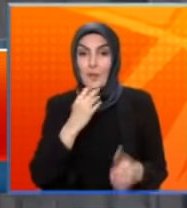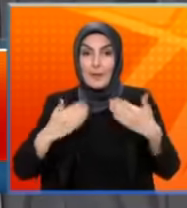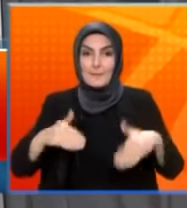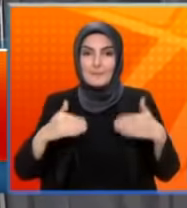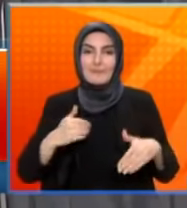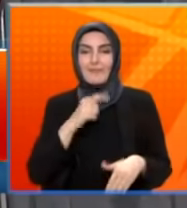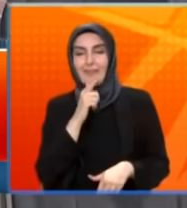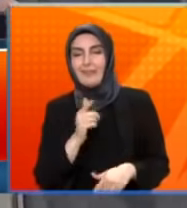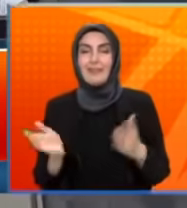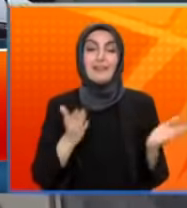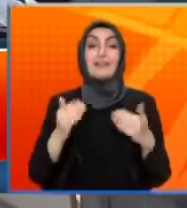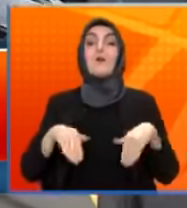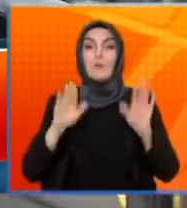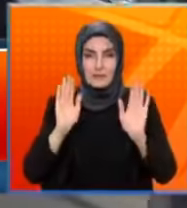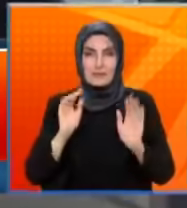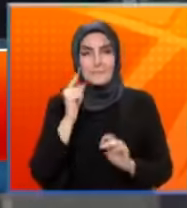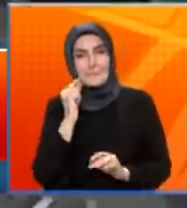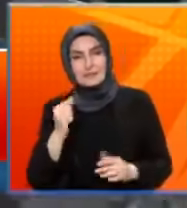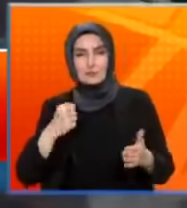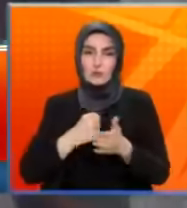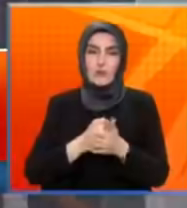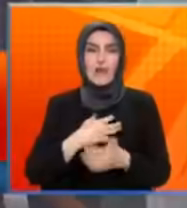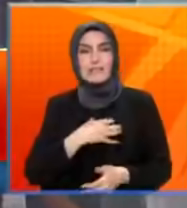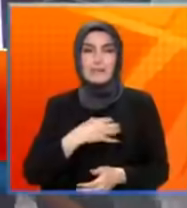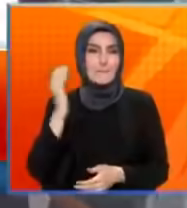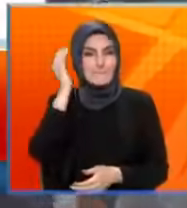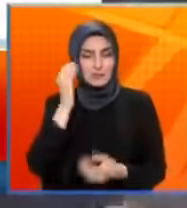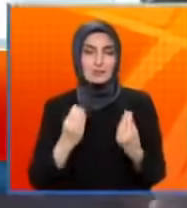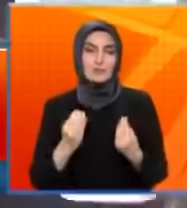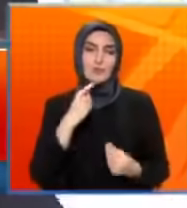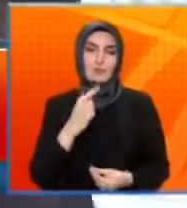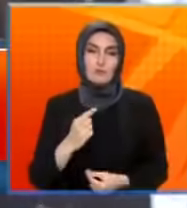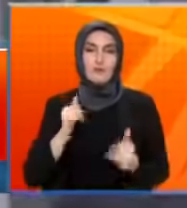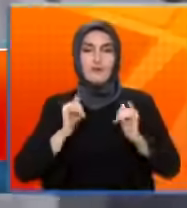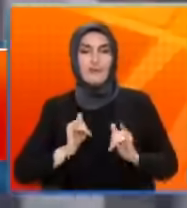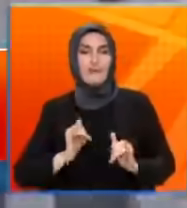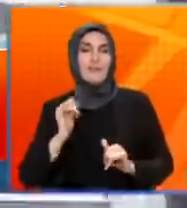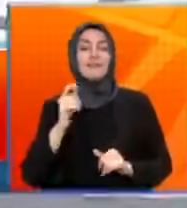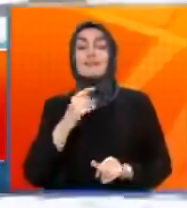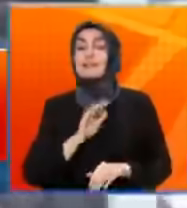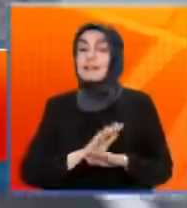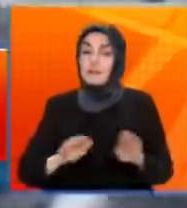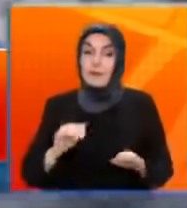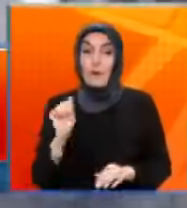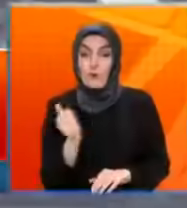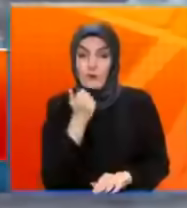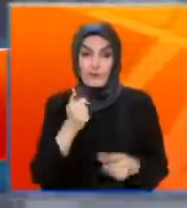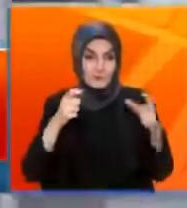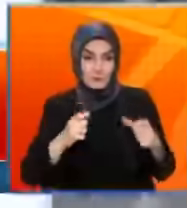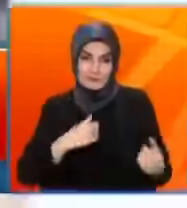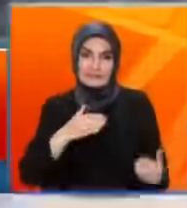bitirir uyarı çok net vehamete katılmayacağız Çünkü Bu kez gerçekten kritik viraja girildi